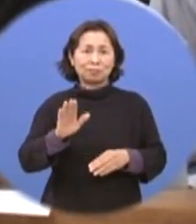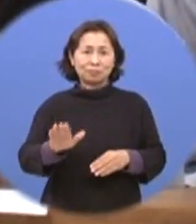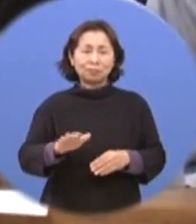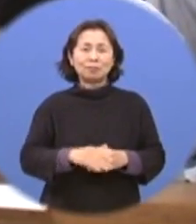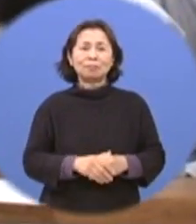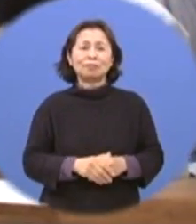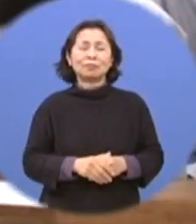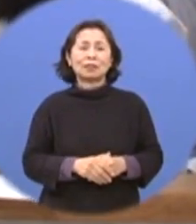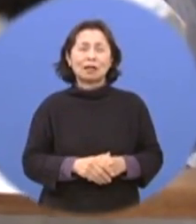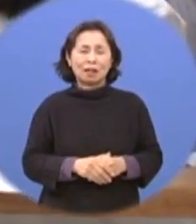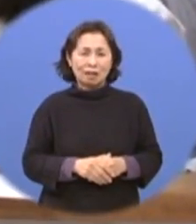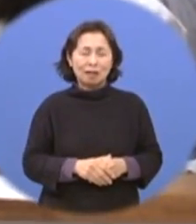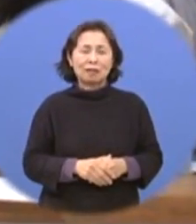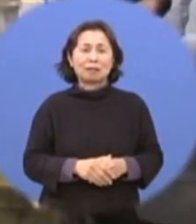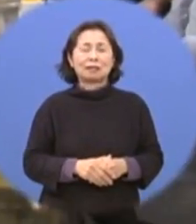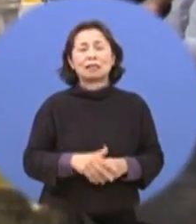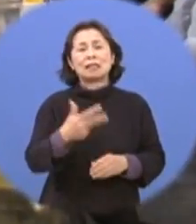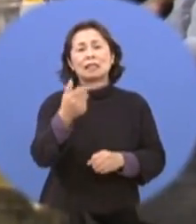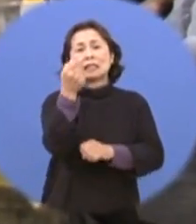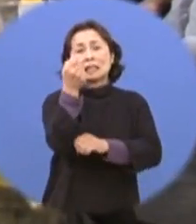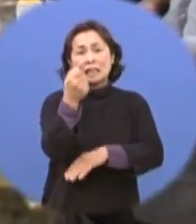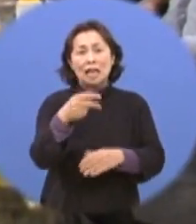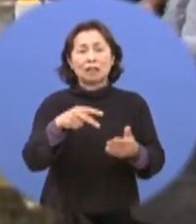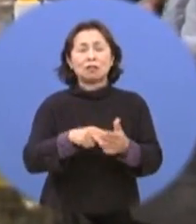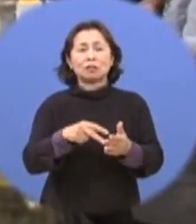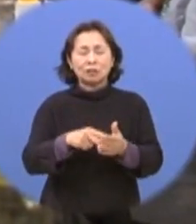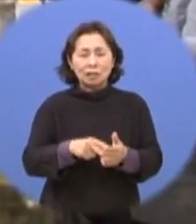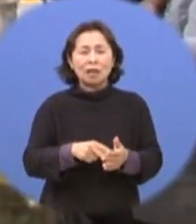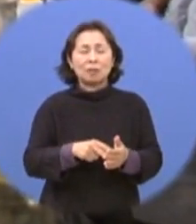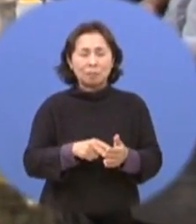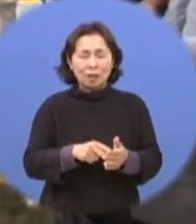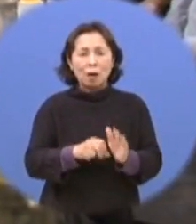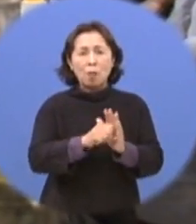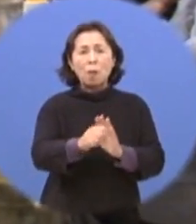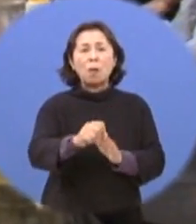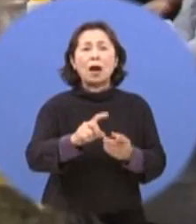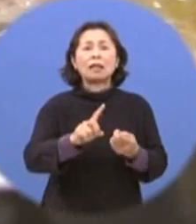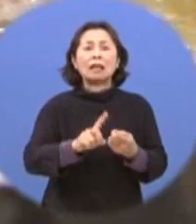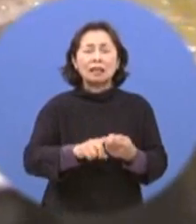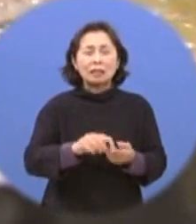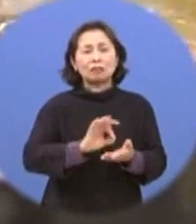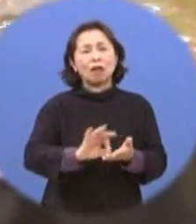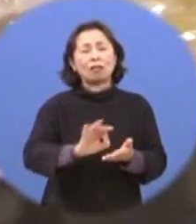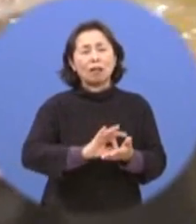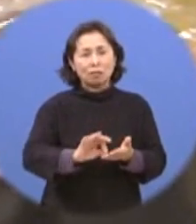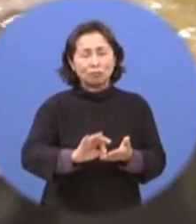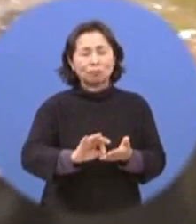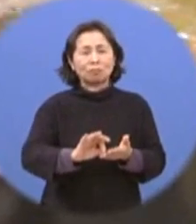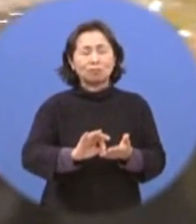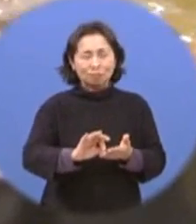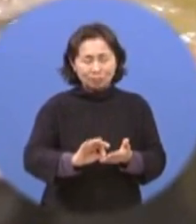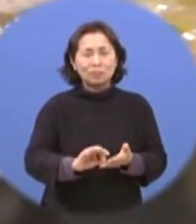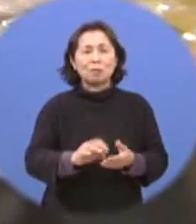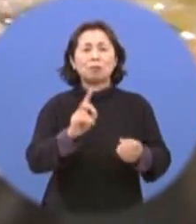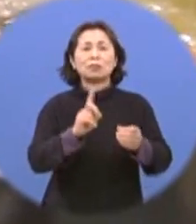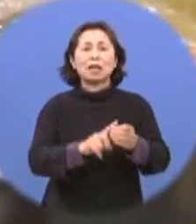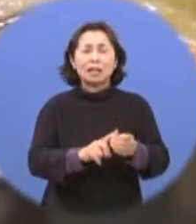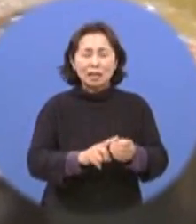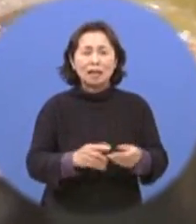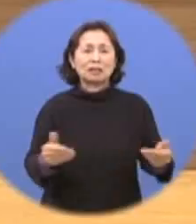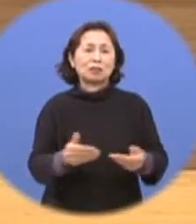地域資源として有効活用していこうとそういう意味も込めまして事業を開始しております